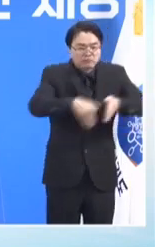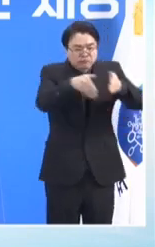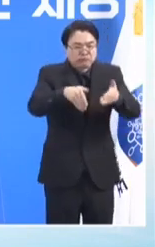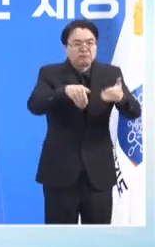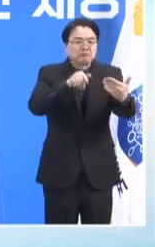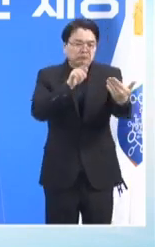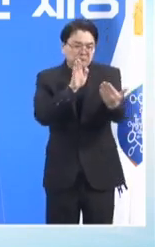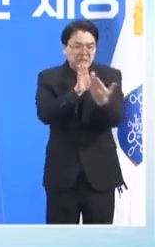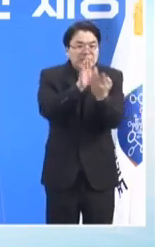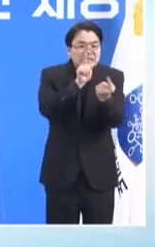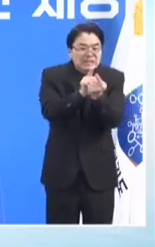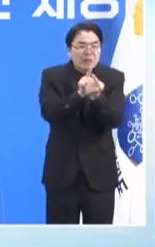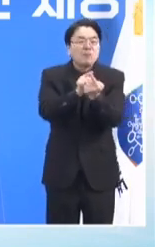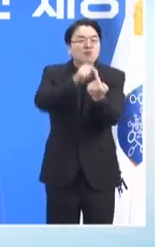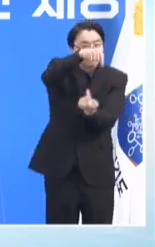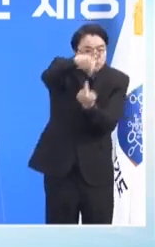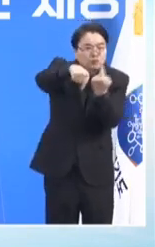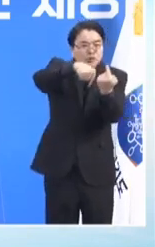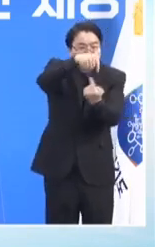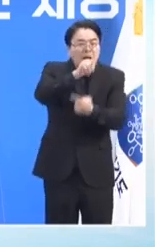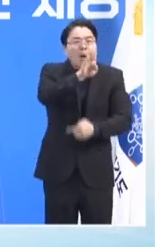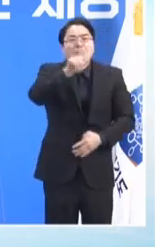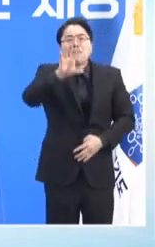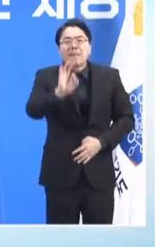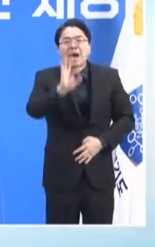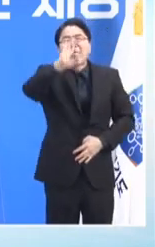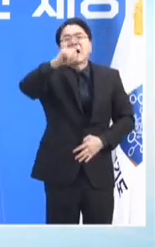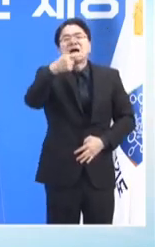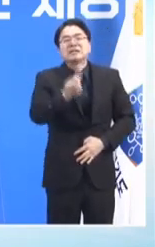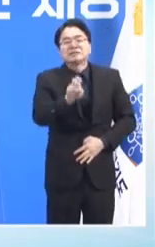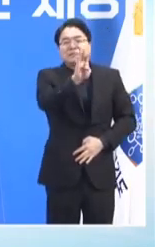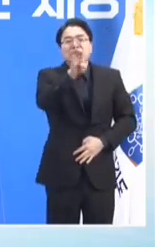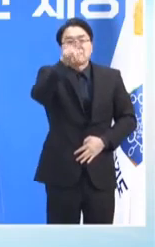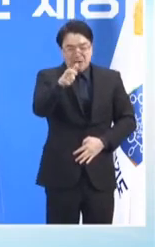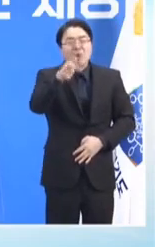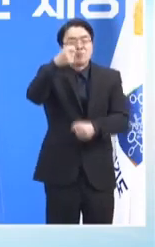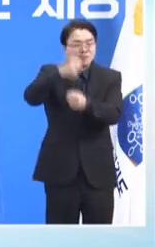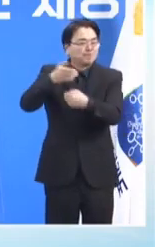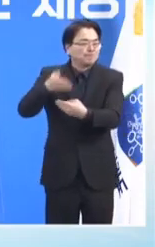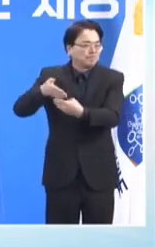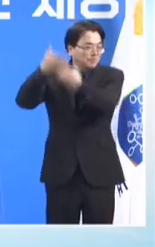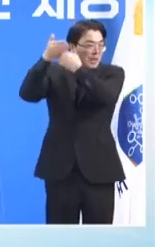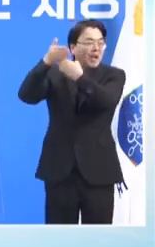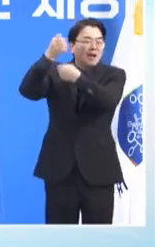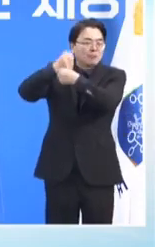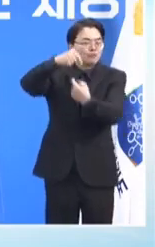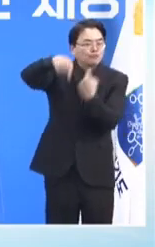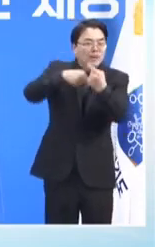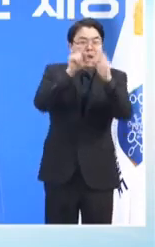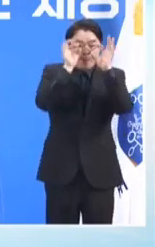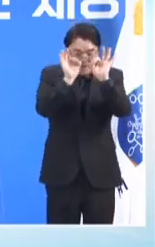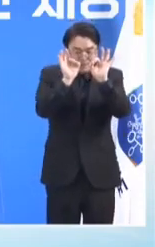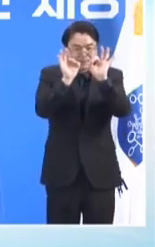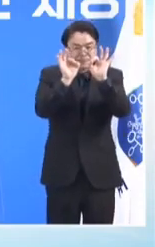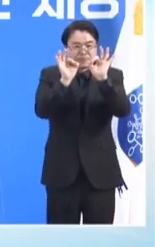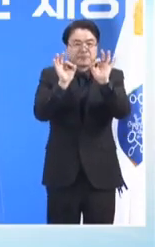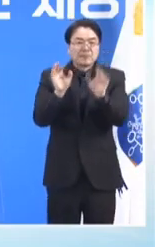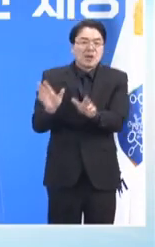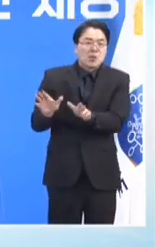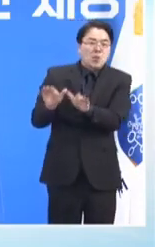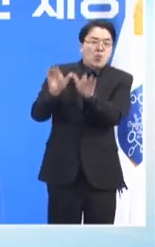친환경 방음벽 설치 기준을 3월까지 마련하여 시행하도록 하겠습니다. 이와 같이 조류 충돌 관련